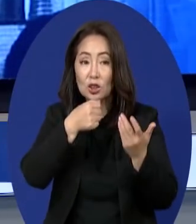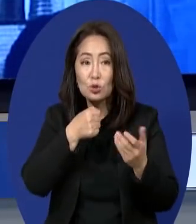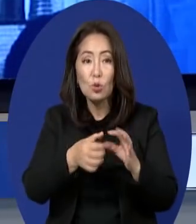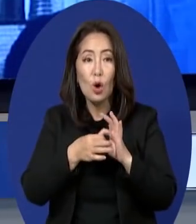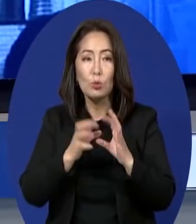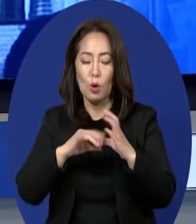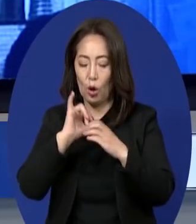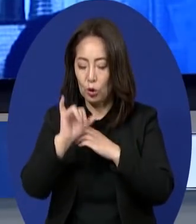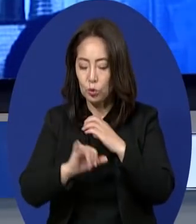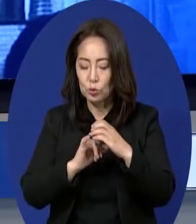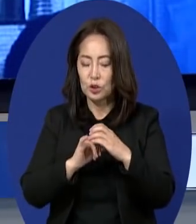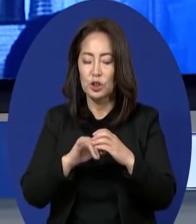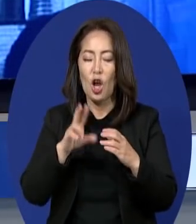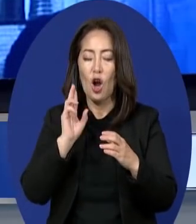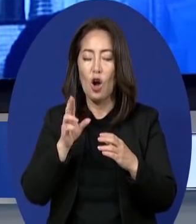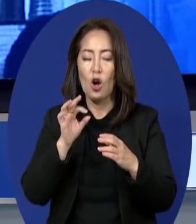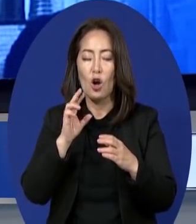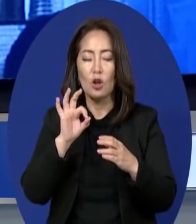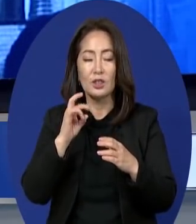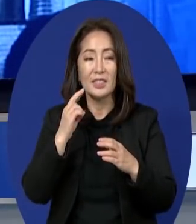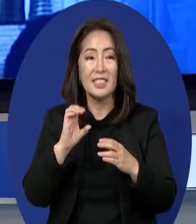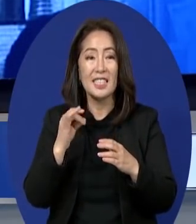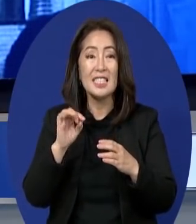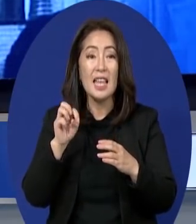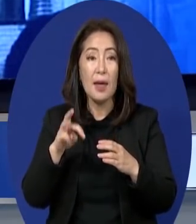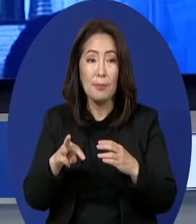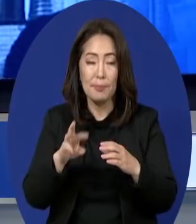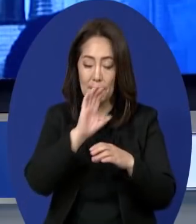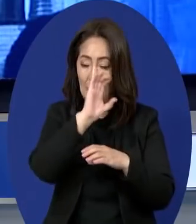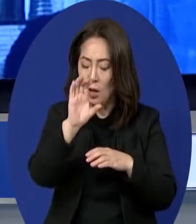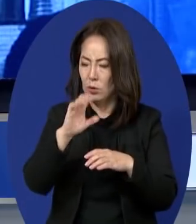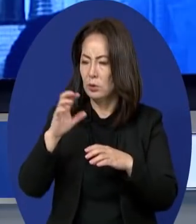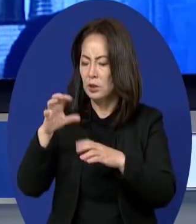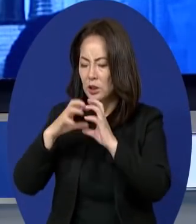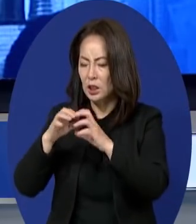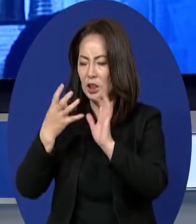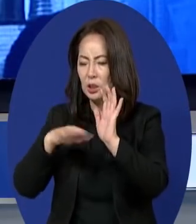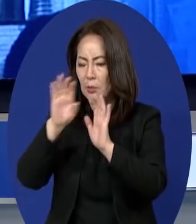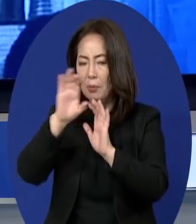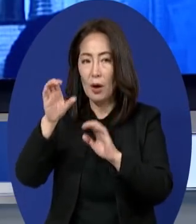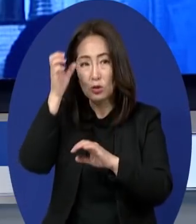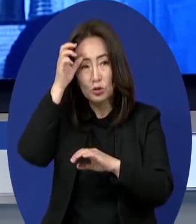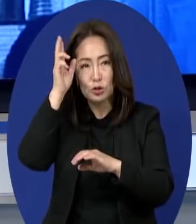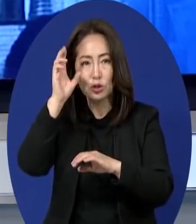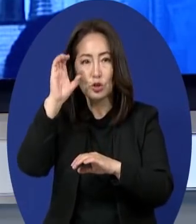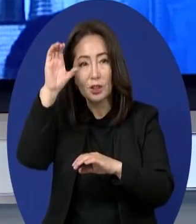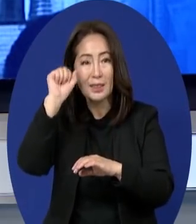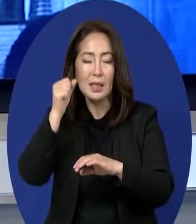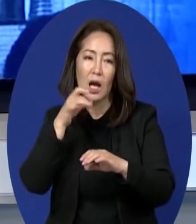улсын консорциум байгууллага дэлхийн 90 гаруй улсын ерөнхийлөгч, ерөнхий сайд, бусад улс төрчид, урлаг соёлын алдартнууд гээд